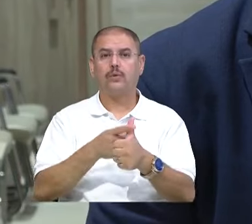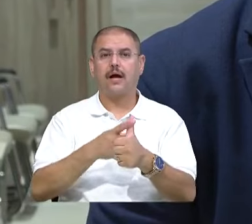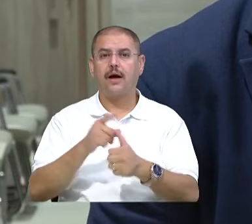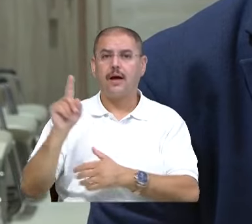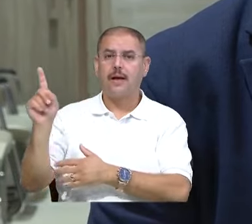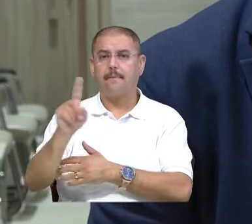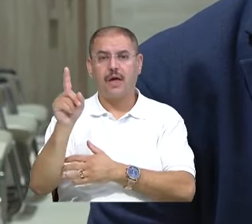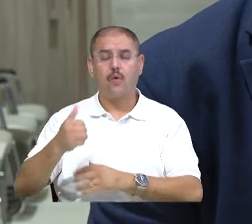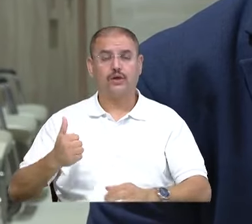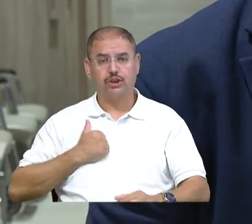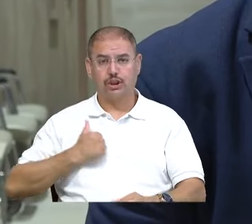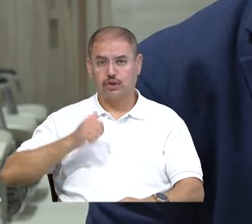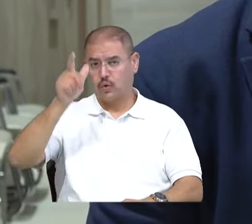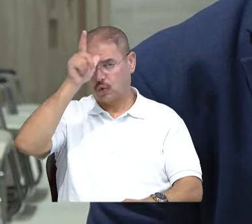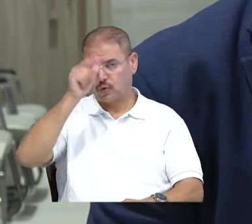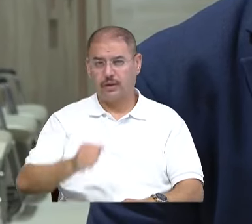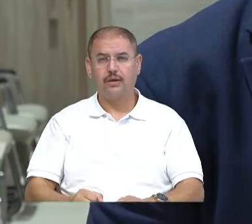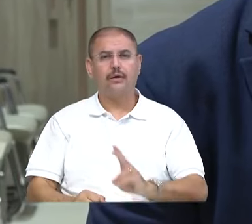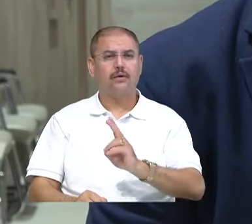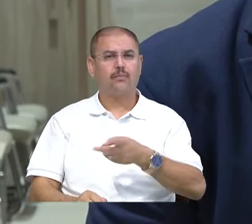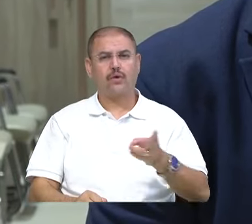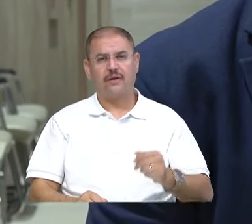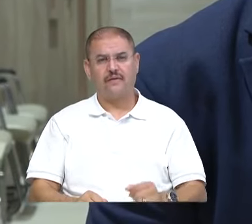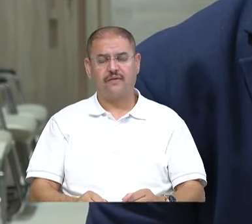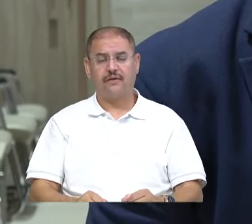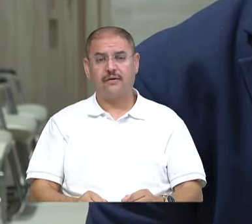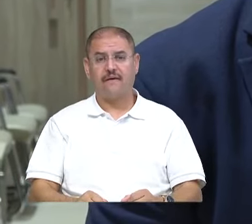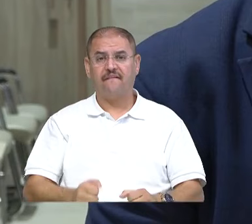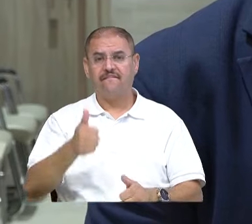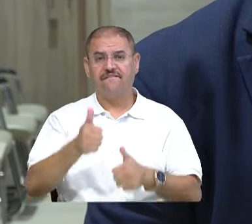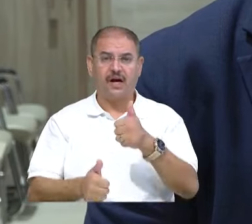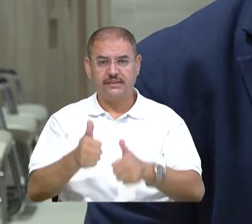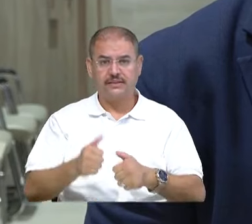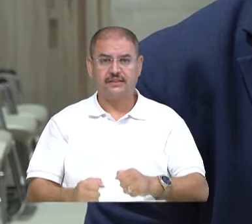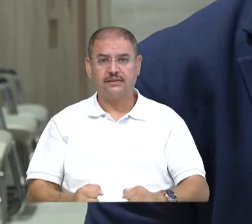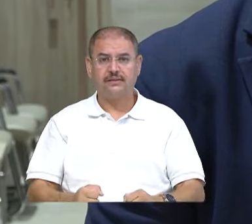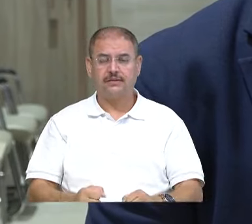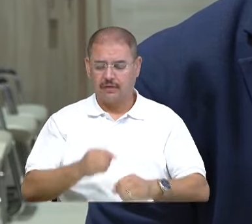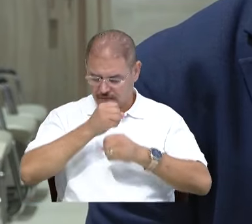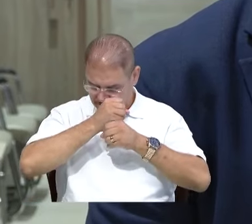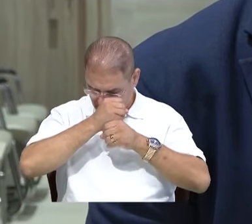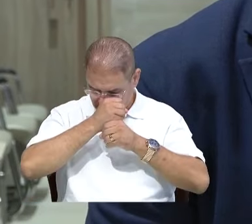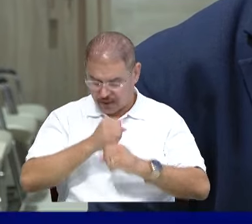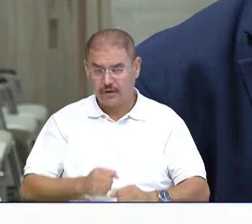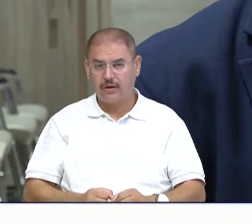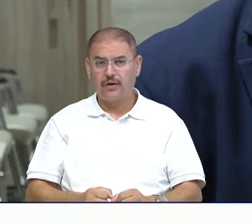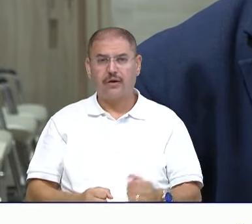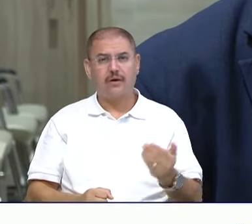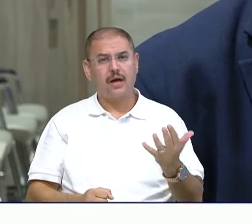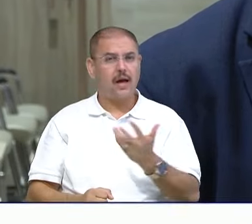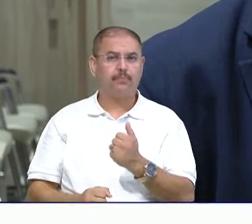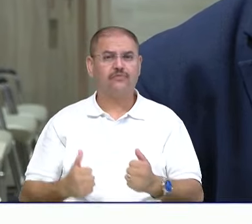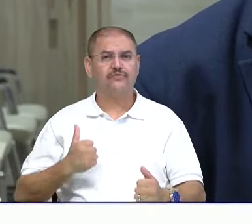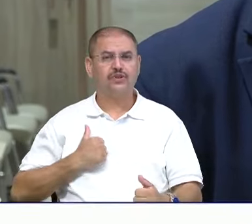والقوات المسلحه الاردنيه في مجال الفحوصات المخبريه للاستفاده من القدرات التي يمتلكها مختبرات